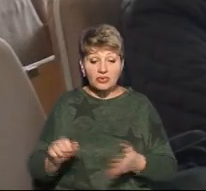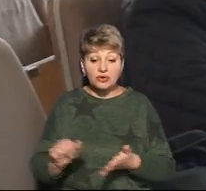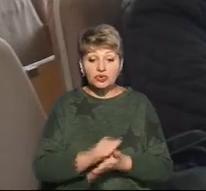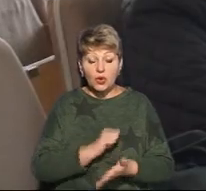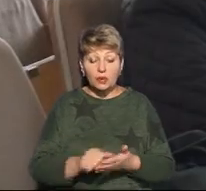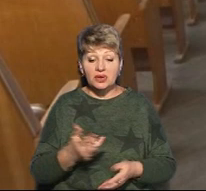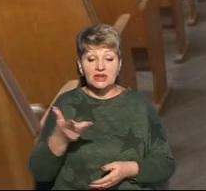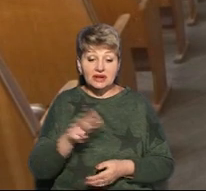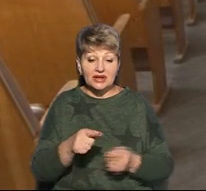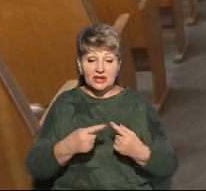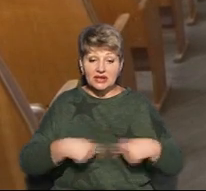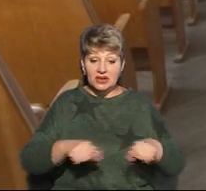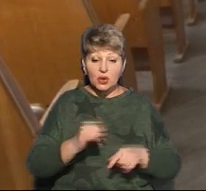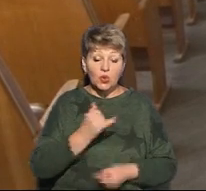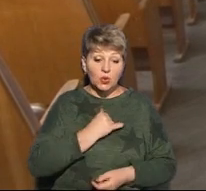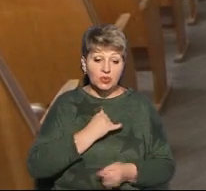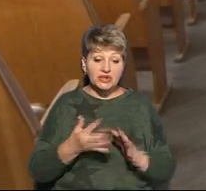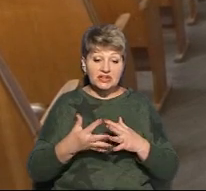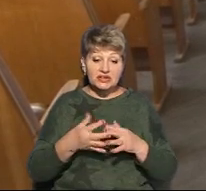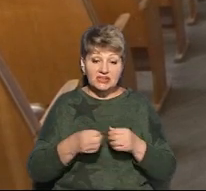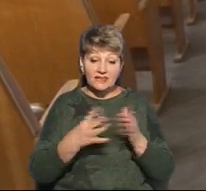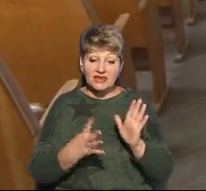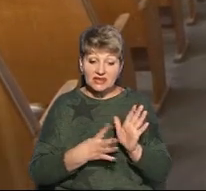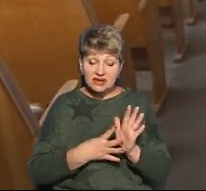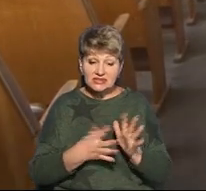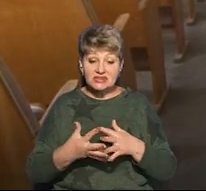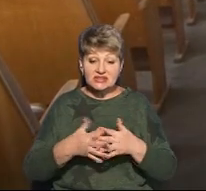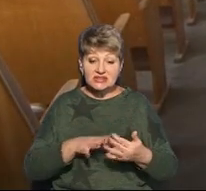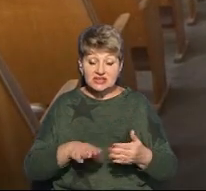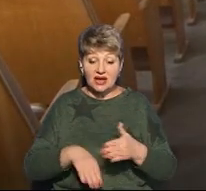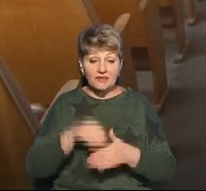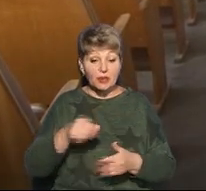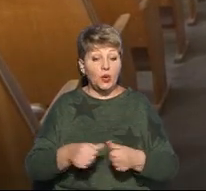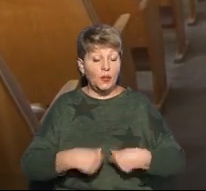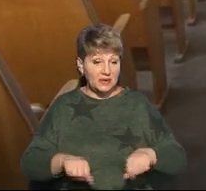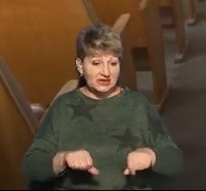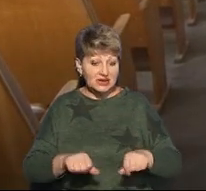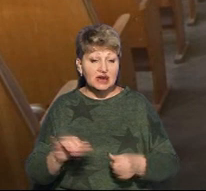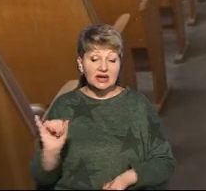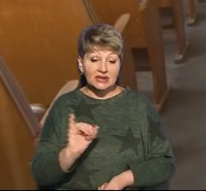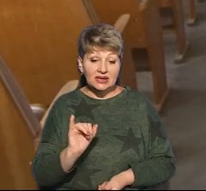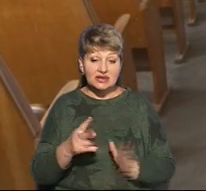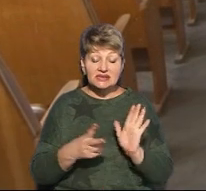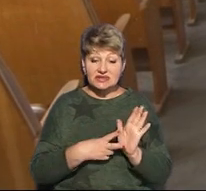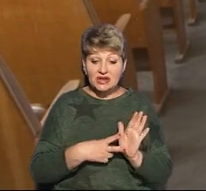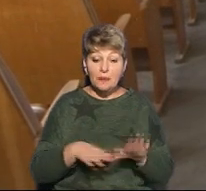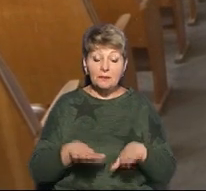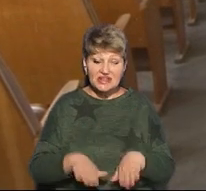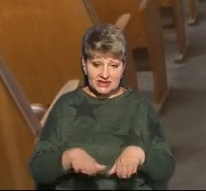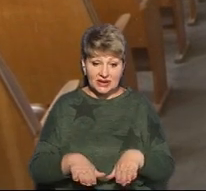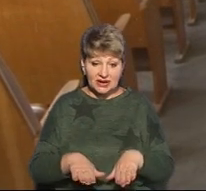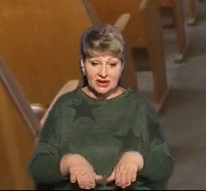та Будище. У нас 19 сільських територіальних виборчих комісій і 7